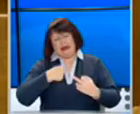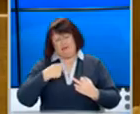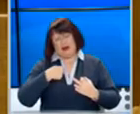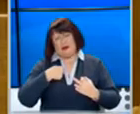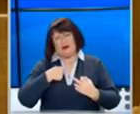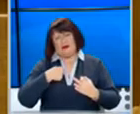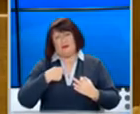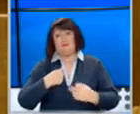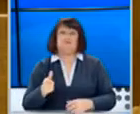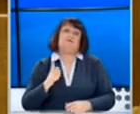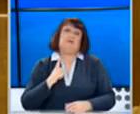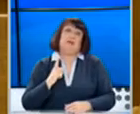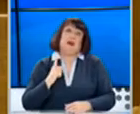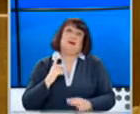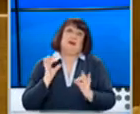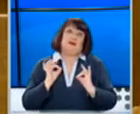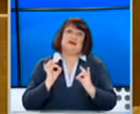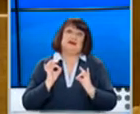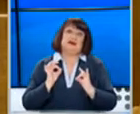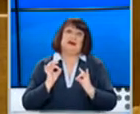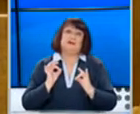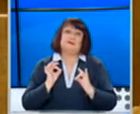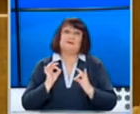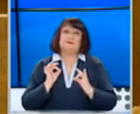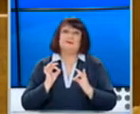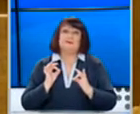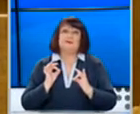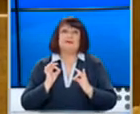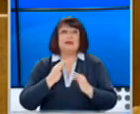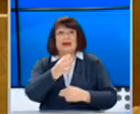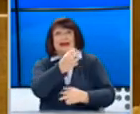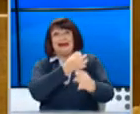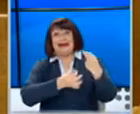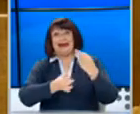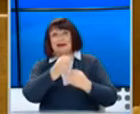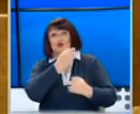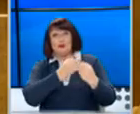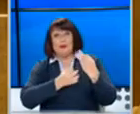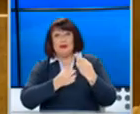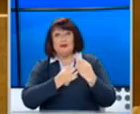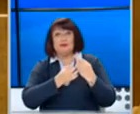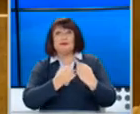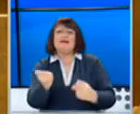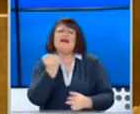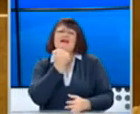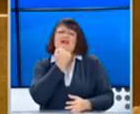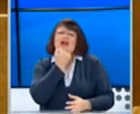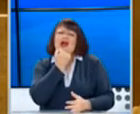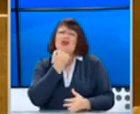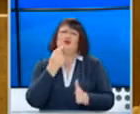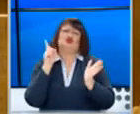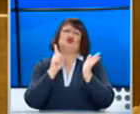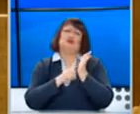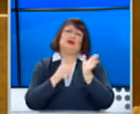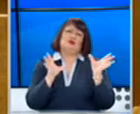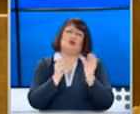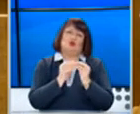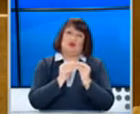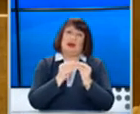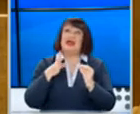Δεν αναμέναμε, βέβαια, αυτό το δηλωμένο θεσμικό ατόπιμα. Και θέλω να